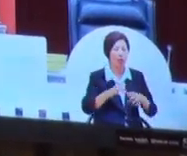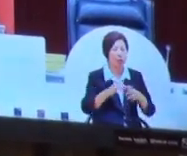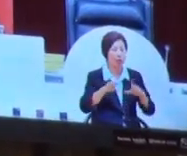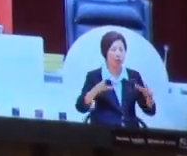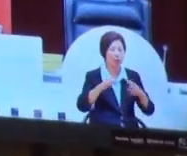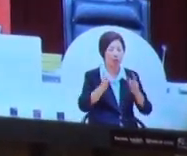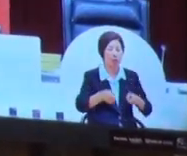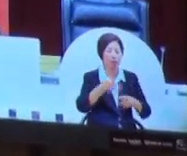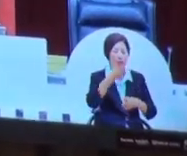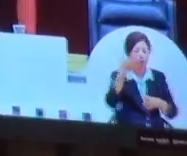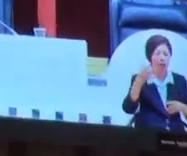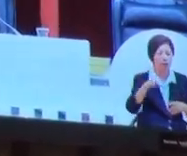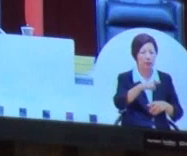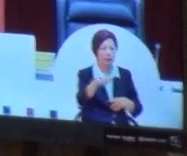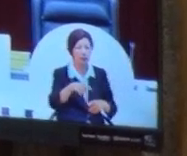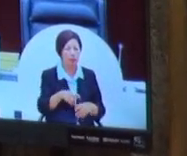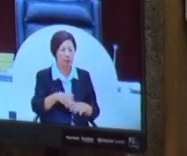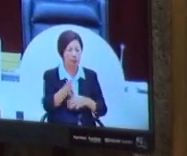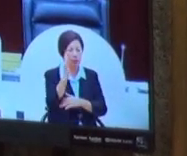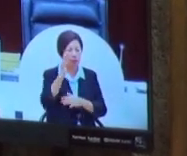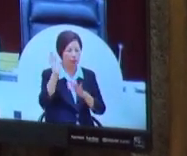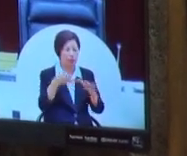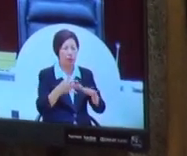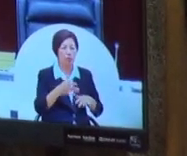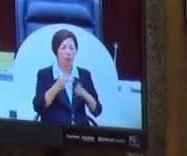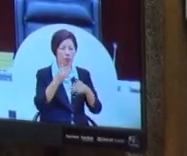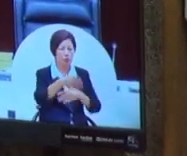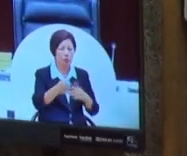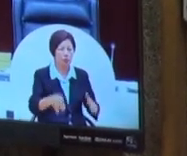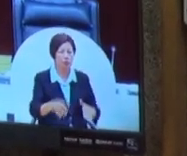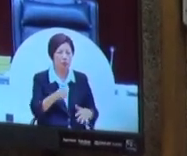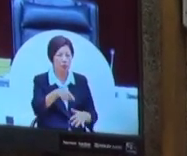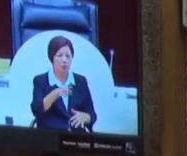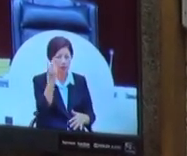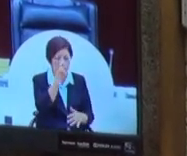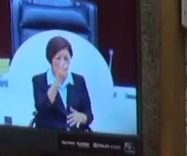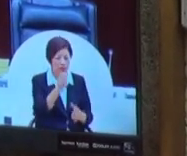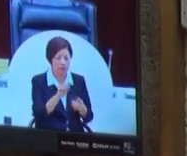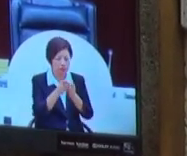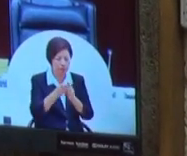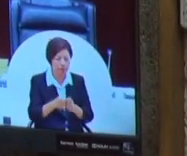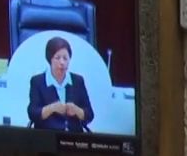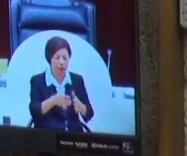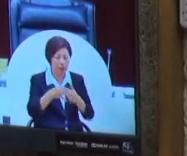务处仔细调查，再回复我们的议会。